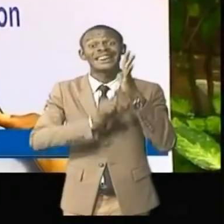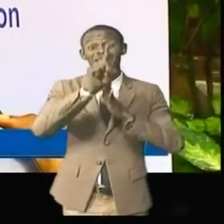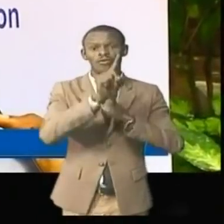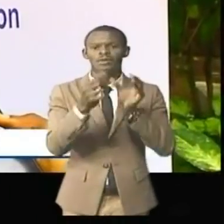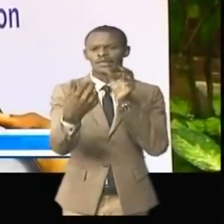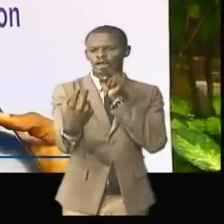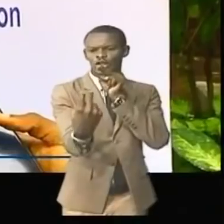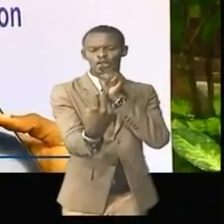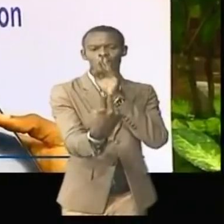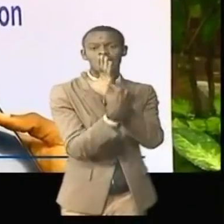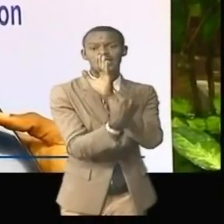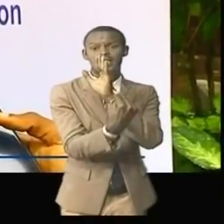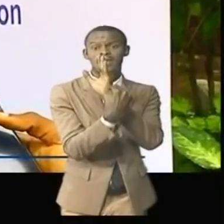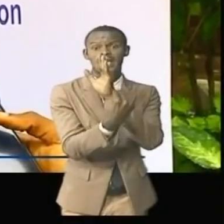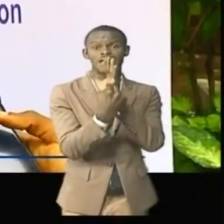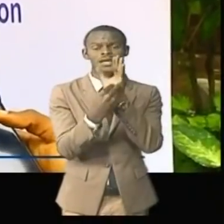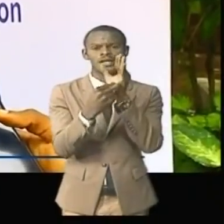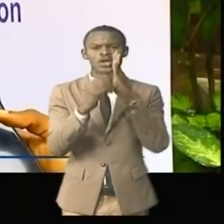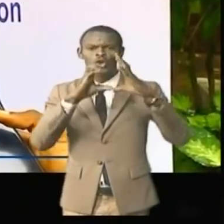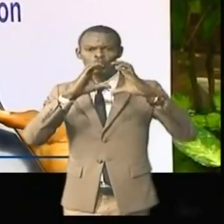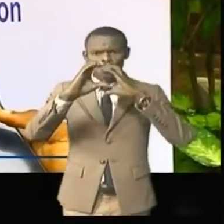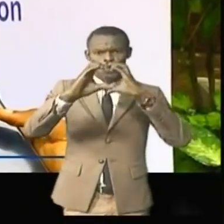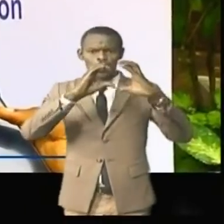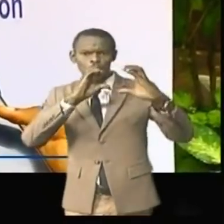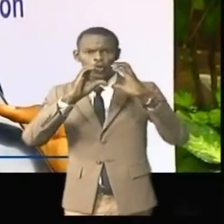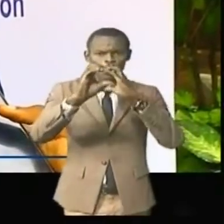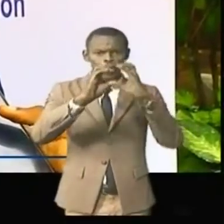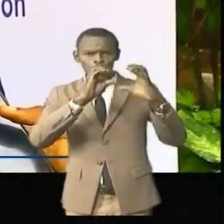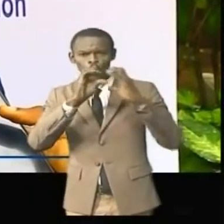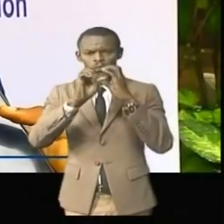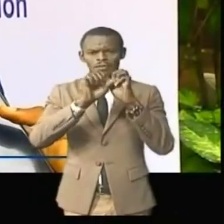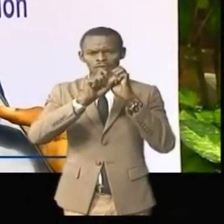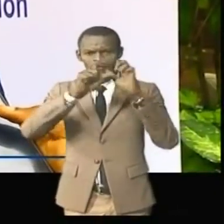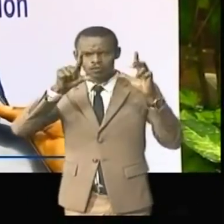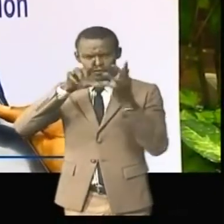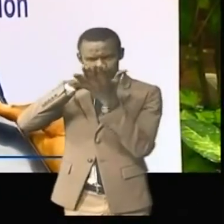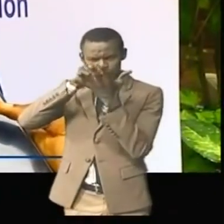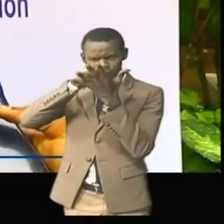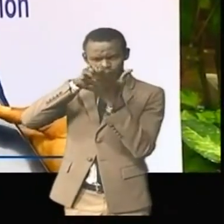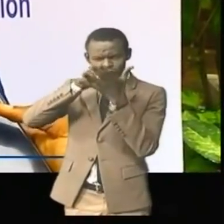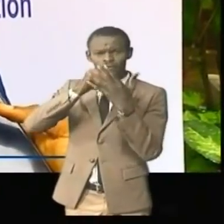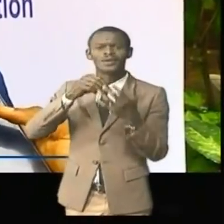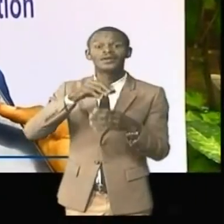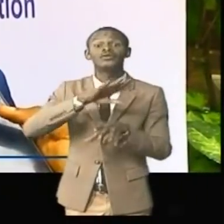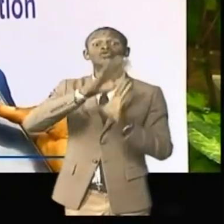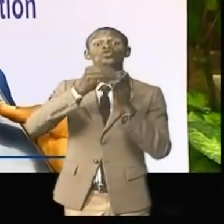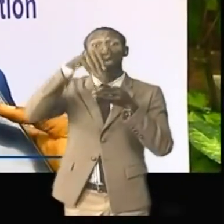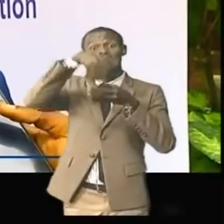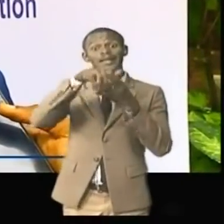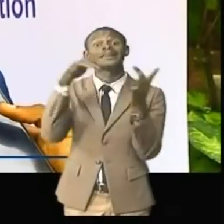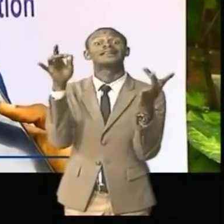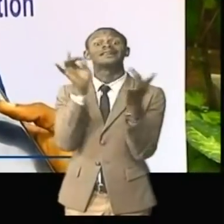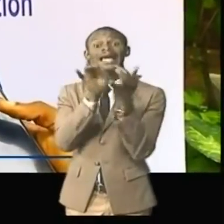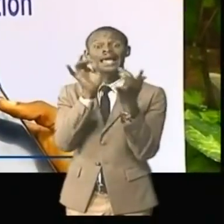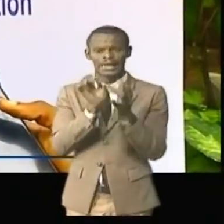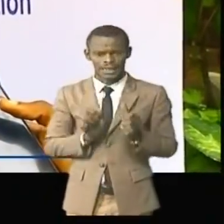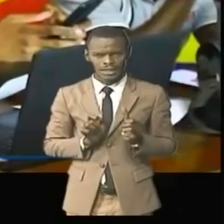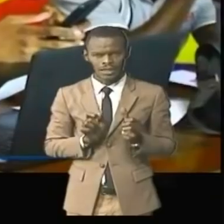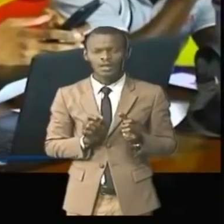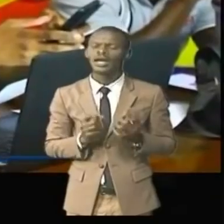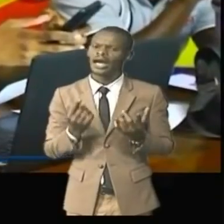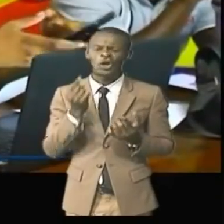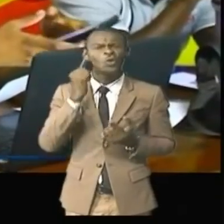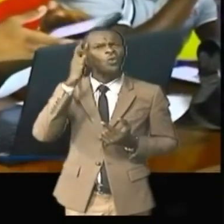plusieurs années, on mûrissait quelle est la stratégie qu'on pouvait utiliser pour contribuer à faire accéder à tout le monde, les adolescents, les